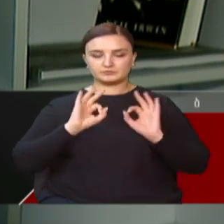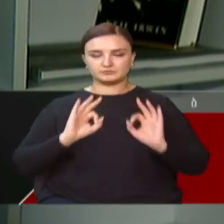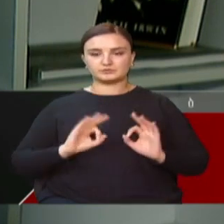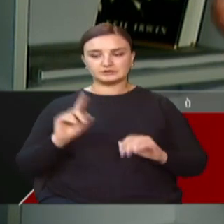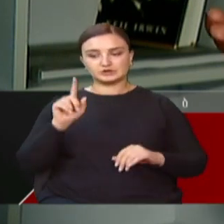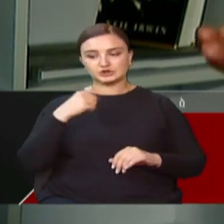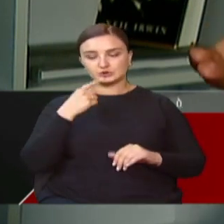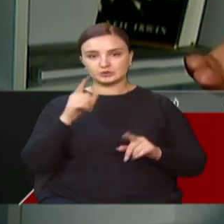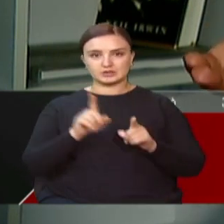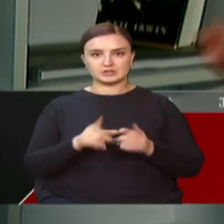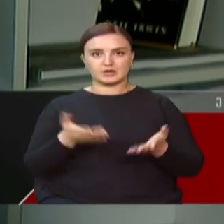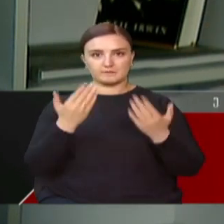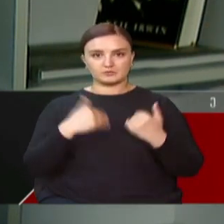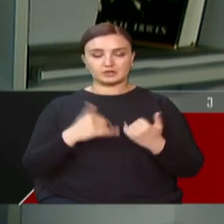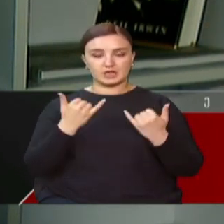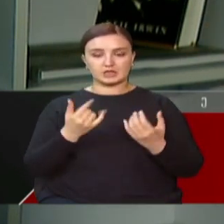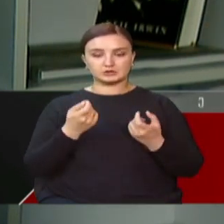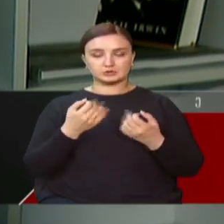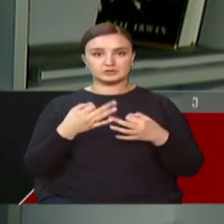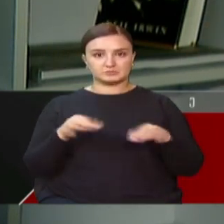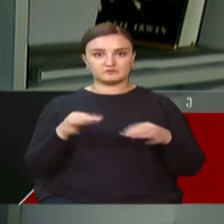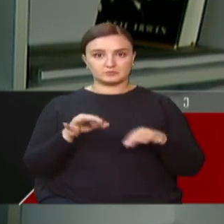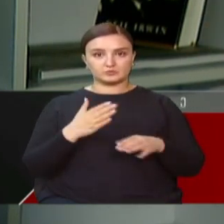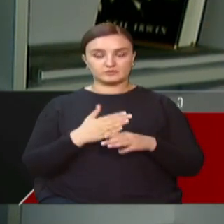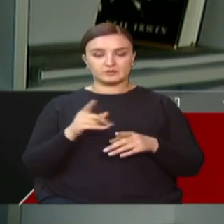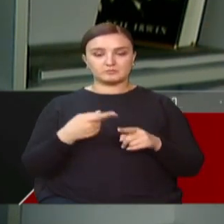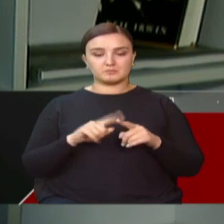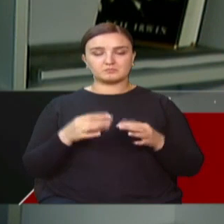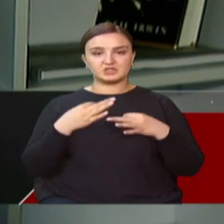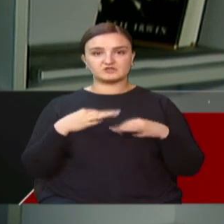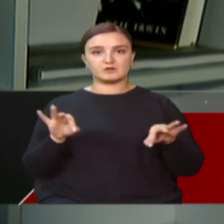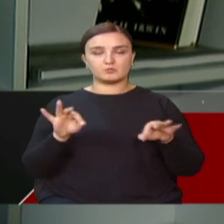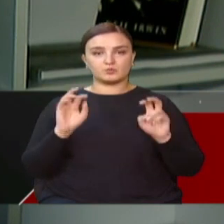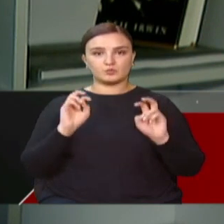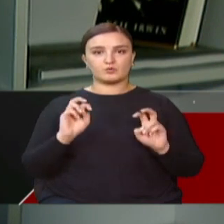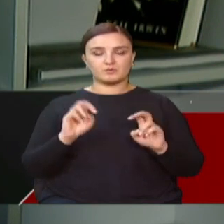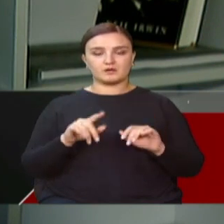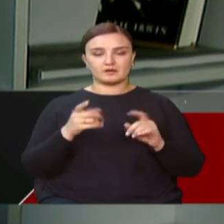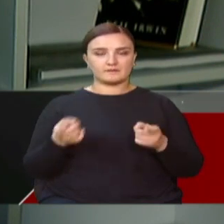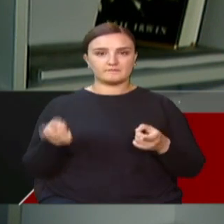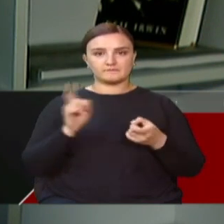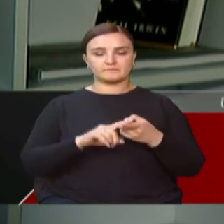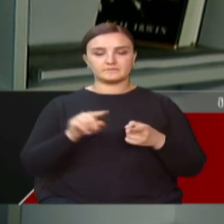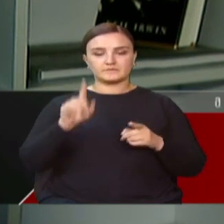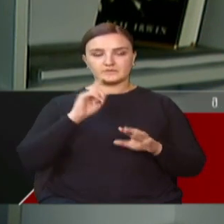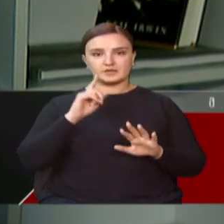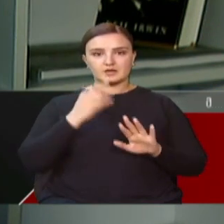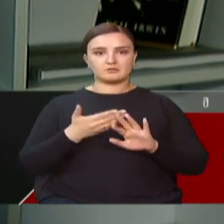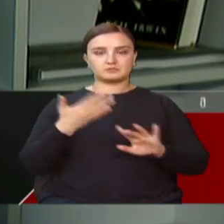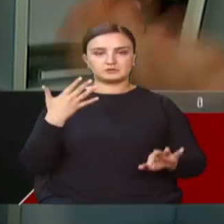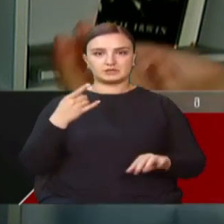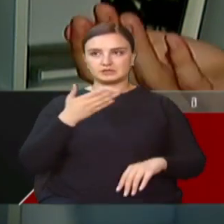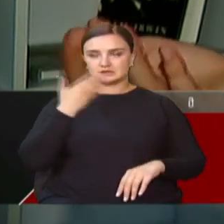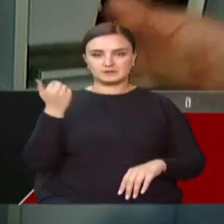sitqo da ise gamodio da akhla sheleba chota mishvebulia magram es mishvebuloba vrceldeba ikamde sanam ar